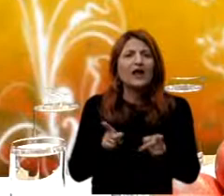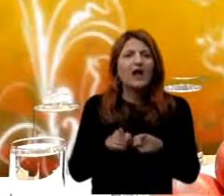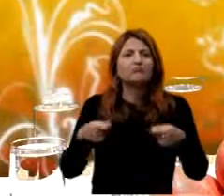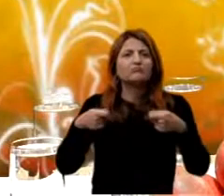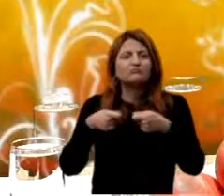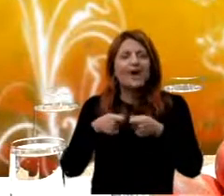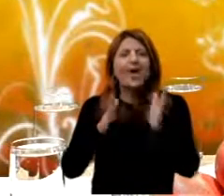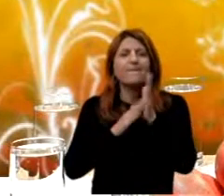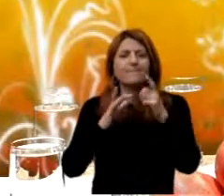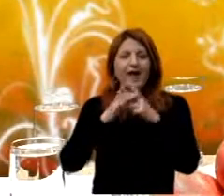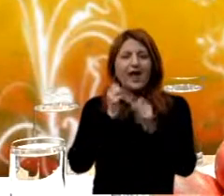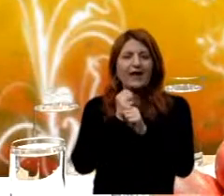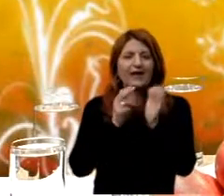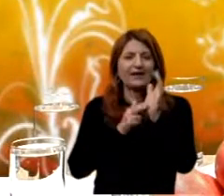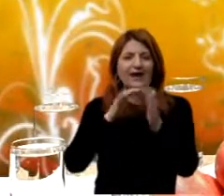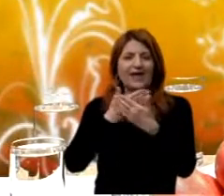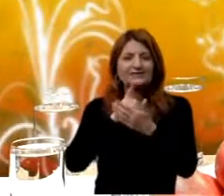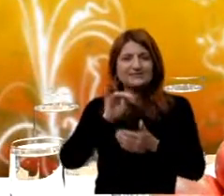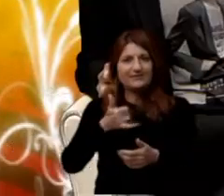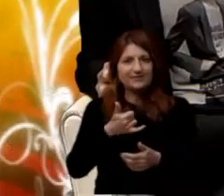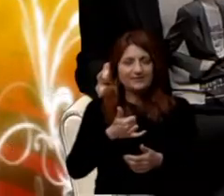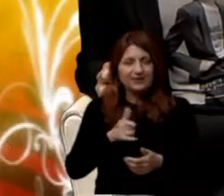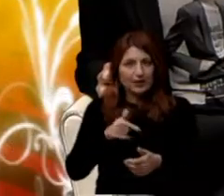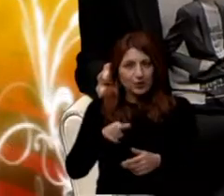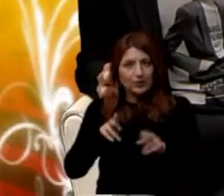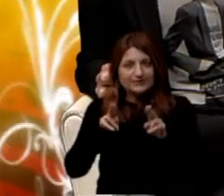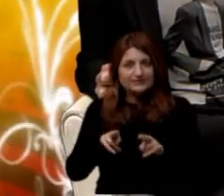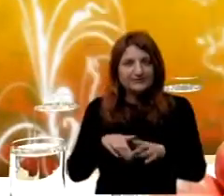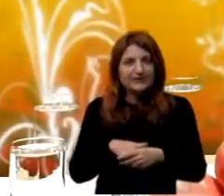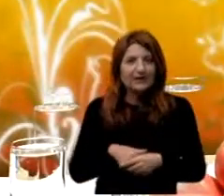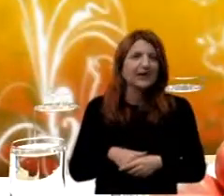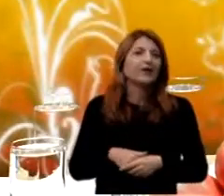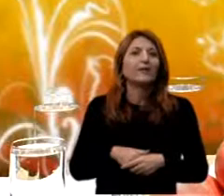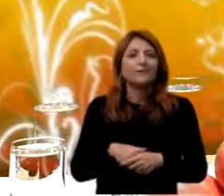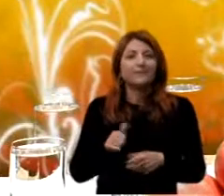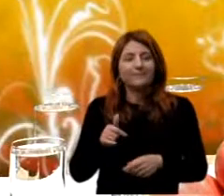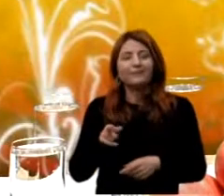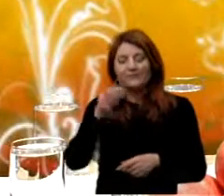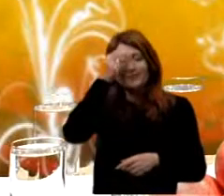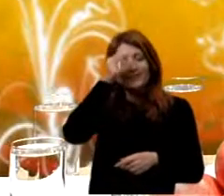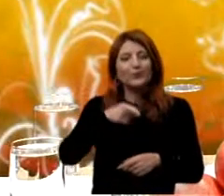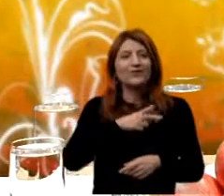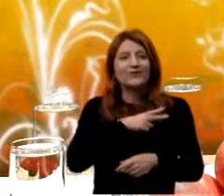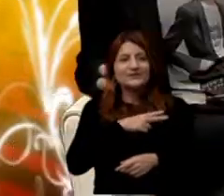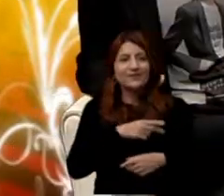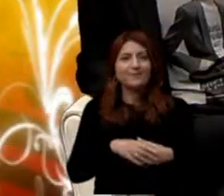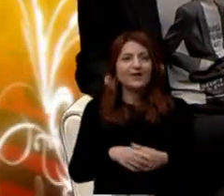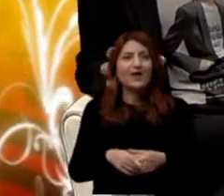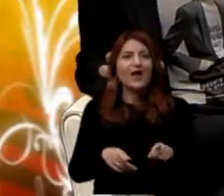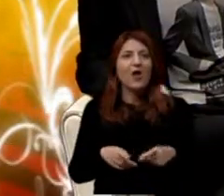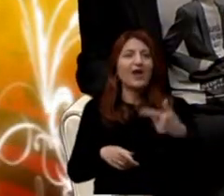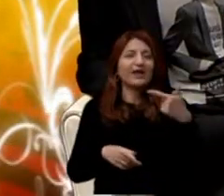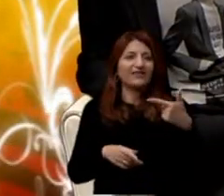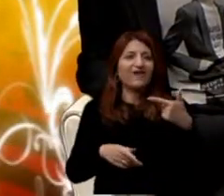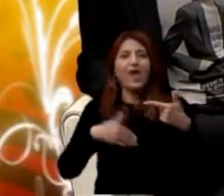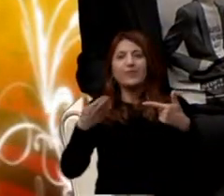korelaciji sa magnezijem. Je li to istina ili to nije istina? Je, naravno. Evo, dragi gledatelji, to nam je istina. Evo, zapamtimo. Znači, 2:1 je